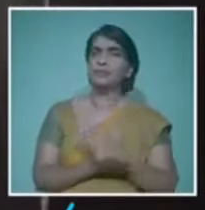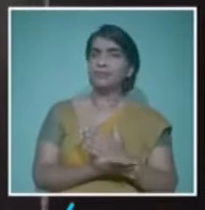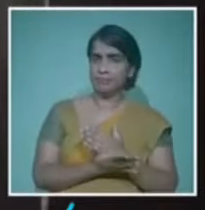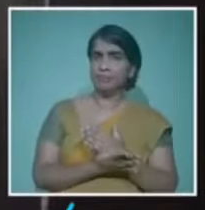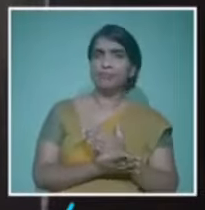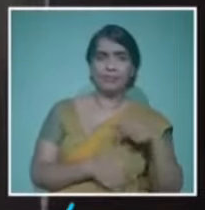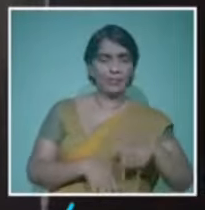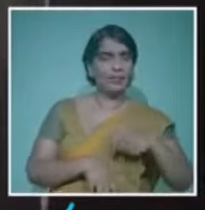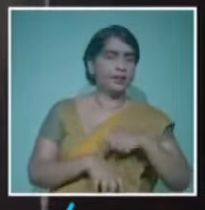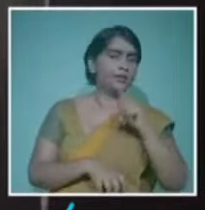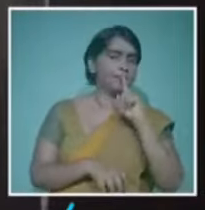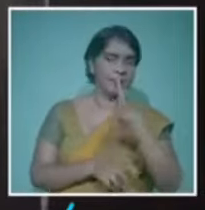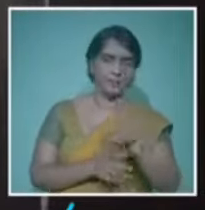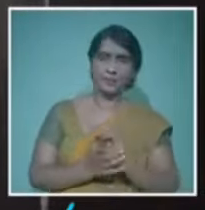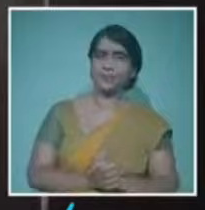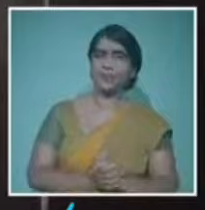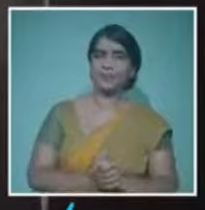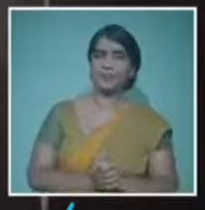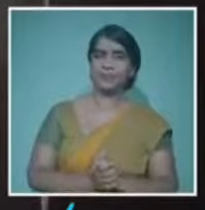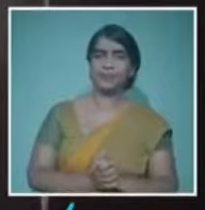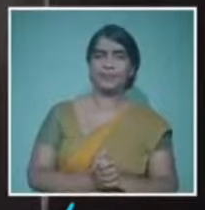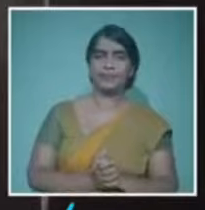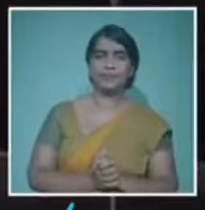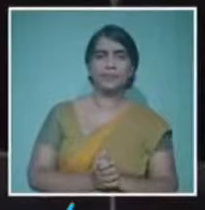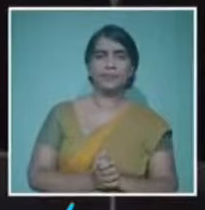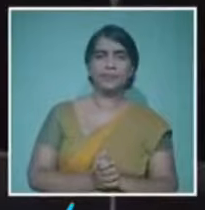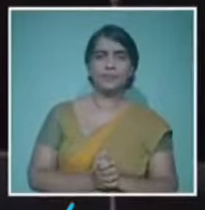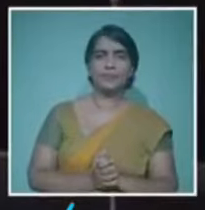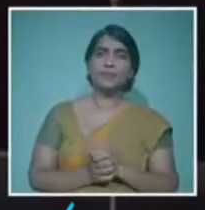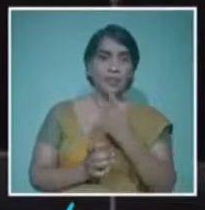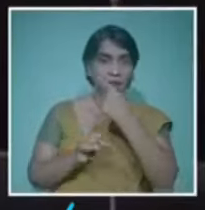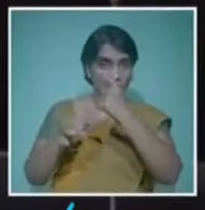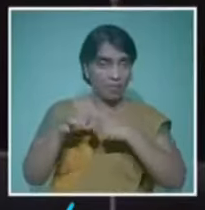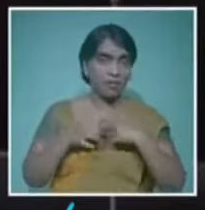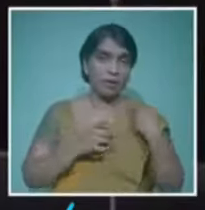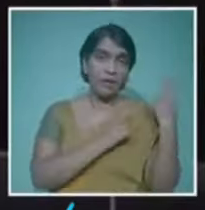ඉල්ලීම තමයි මේ අවස්ථාවේදී කරන්න ගාව ඇමතුමනි. හරි, බොහොම ස්තුතියි. මේ ප්‍රශ්නේ අවධානයට යොමු කරන්න විශේෂ බාරය ඇමතුමනි.